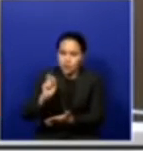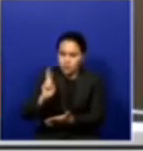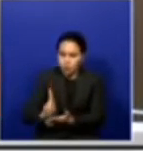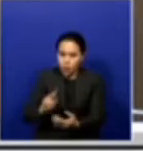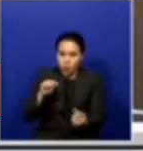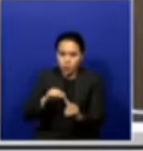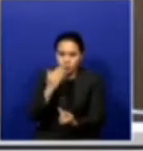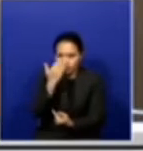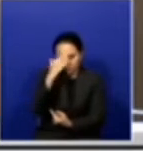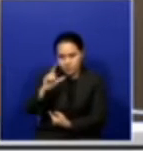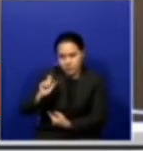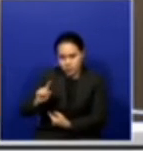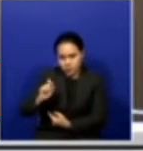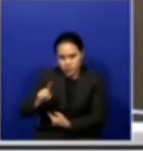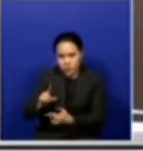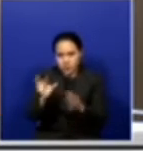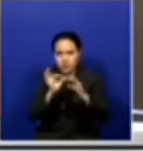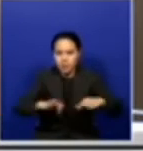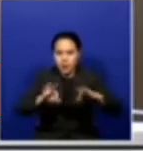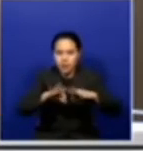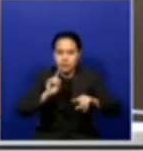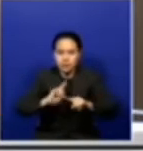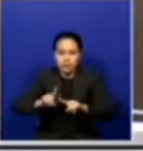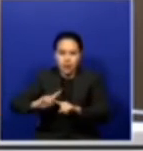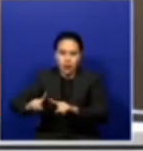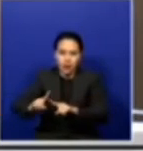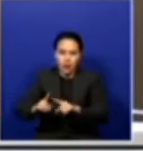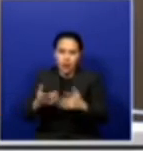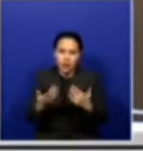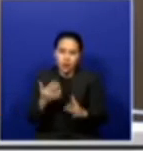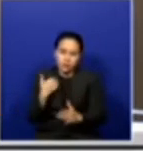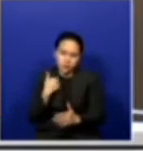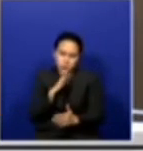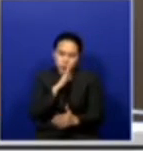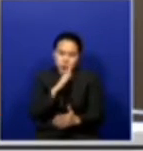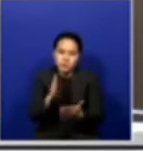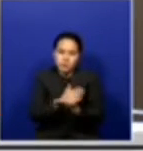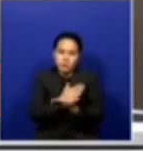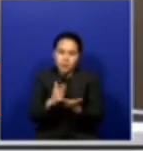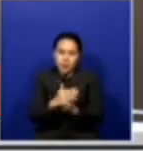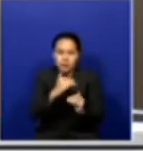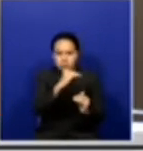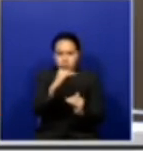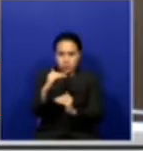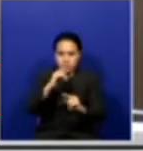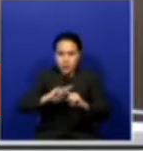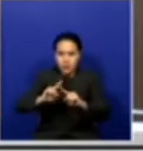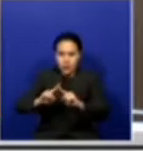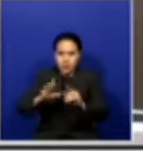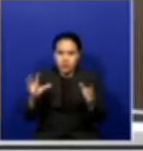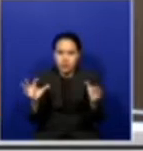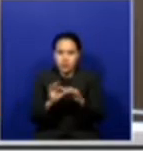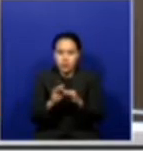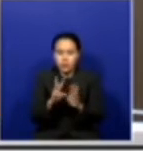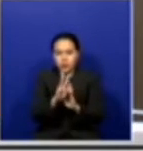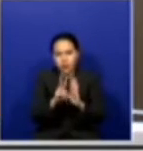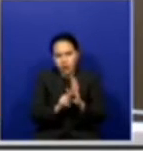ำเป็นเนี่ยนะครับซึ่งเรื่องกำหนดสัดส่วนต่างๆเพื่อเป็นกรอบวินัยการเงินการคลังของรัฐเนี่ย